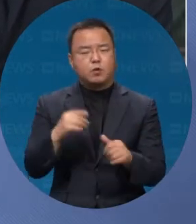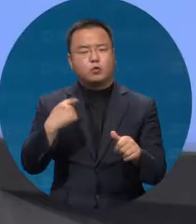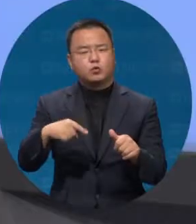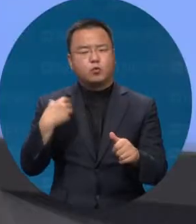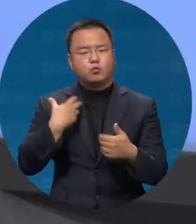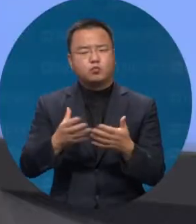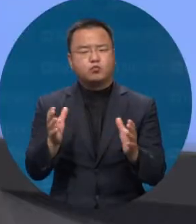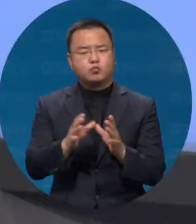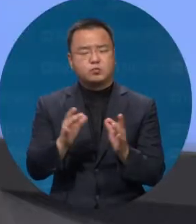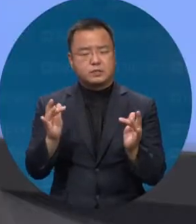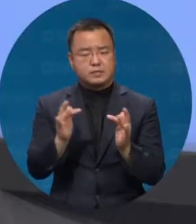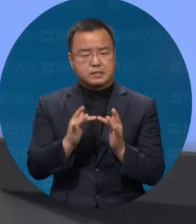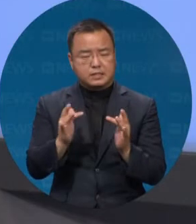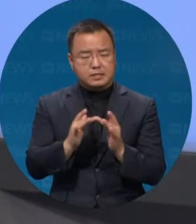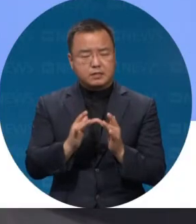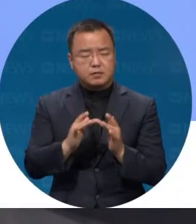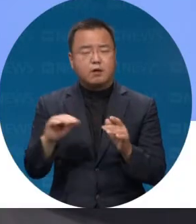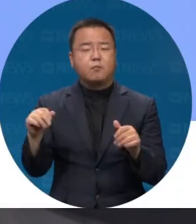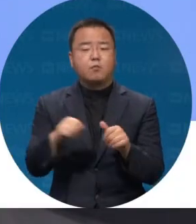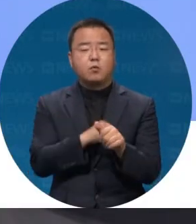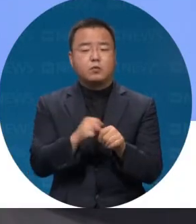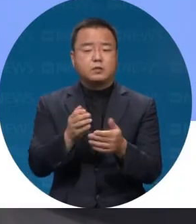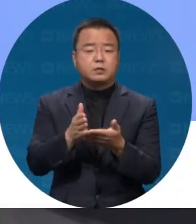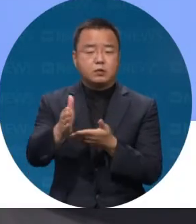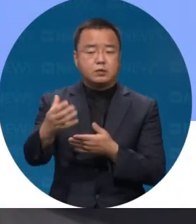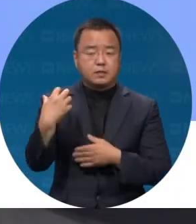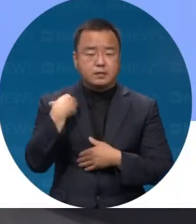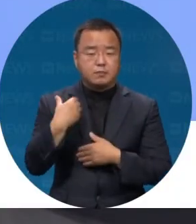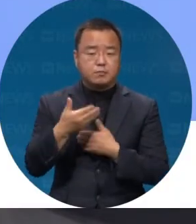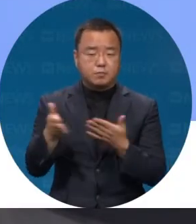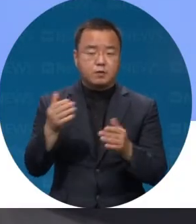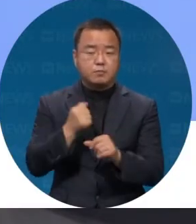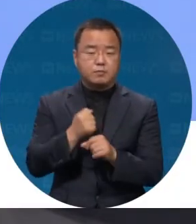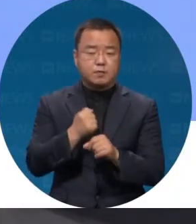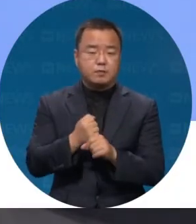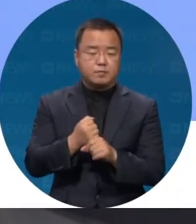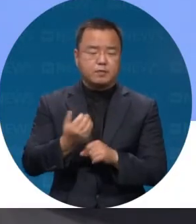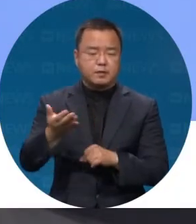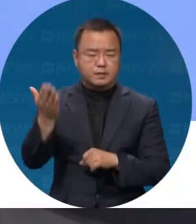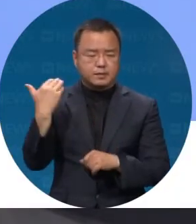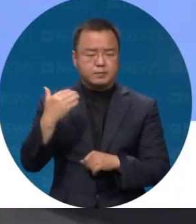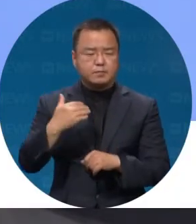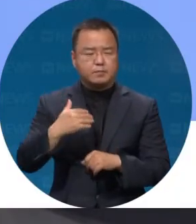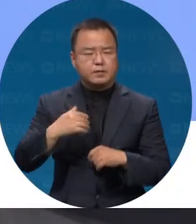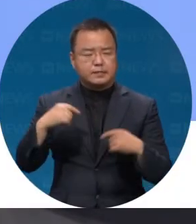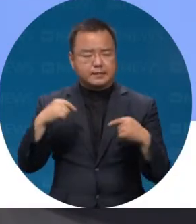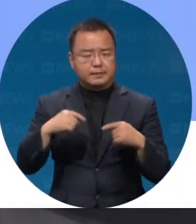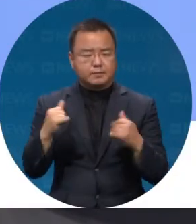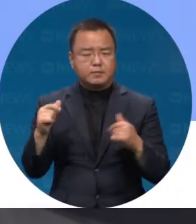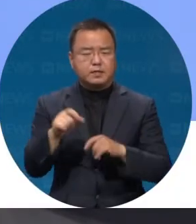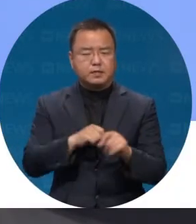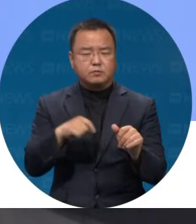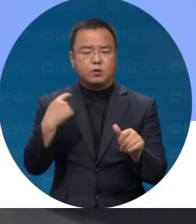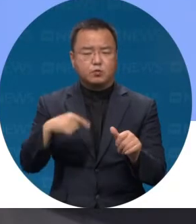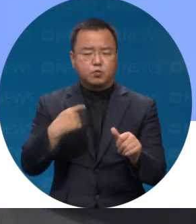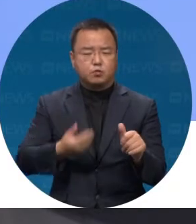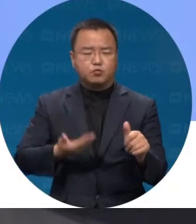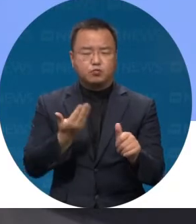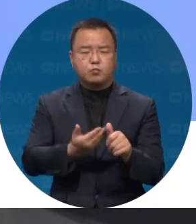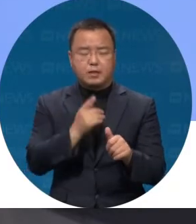전담 기구 를 신설하고 기존 학교폭력상담사 에게 사이버폭력 특화 교육을 제공 하기로 했구요 예 이를 위해